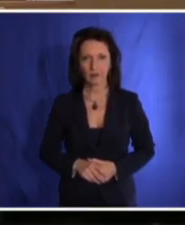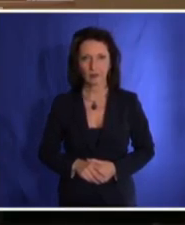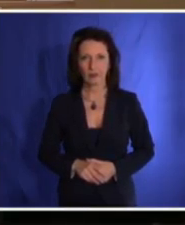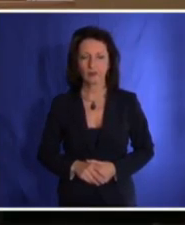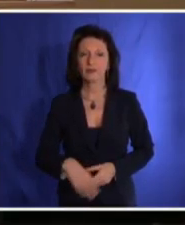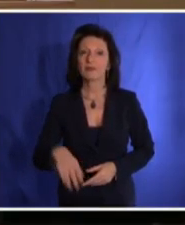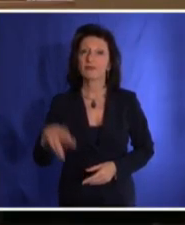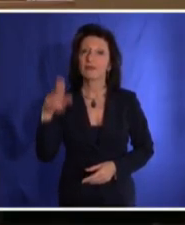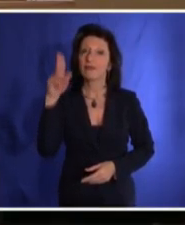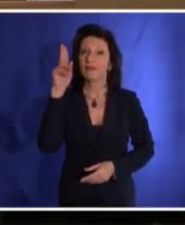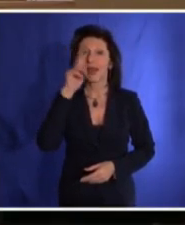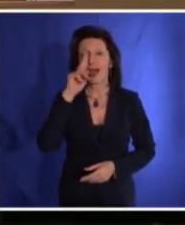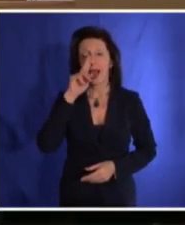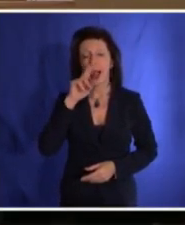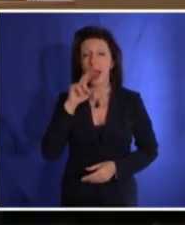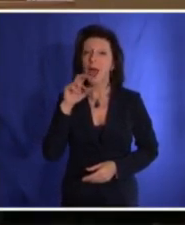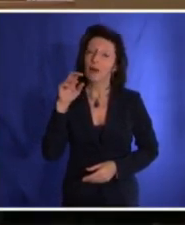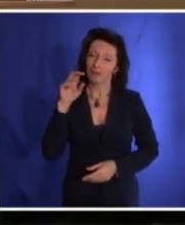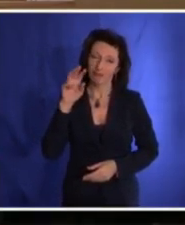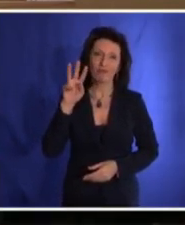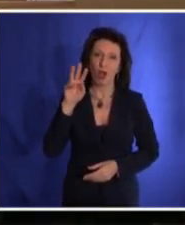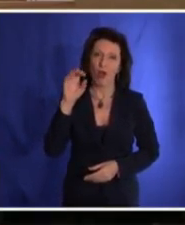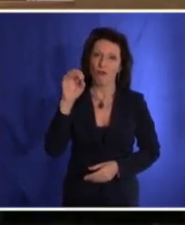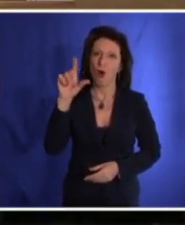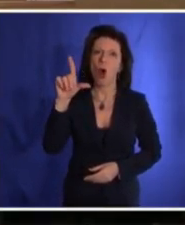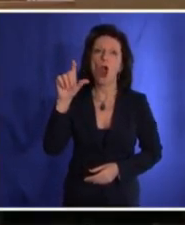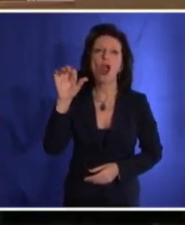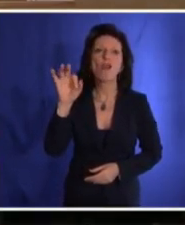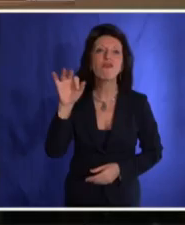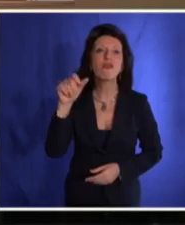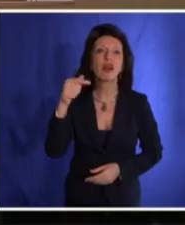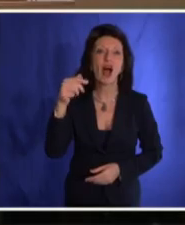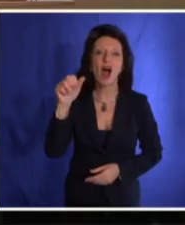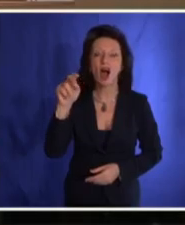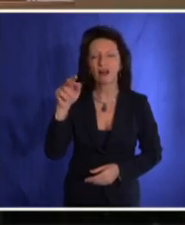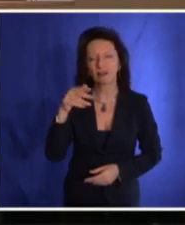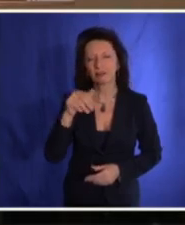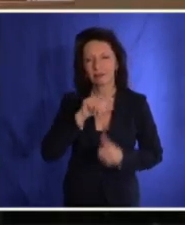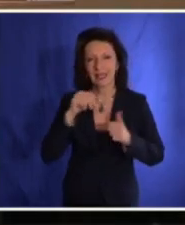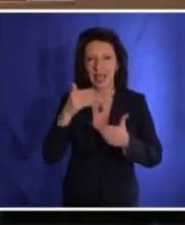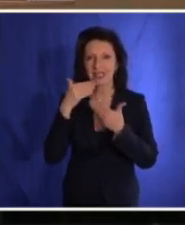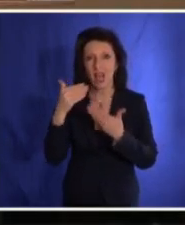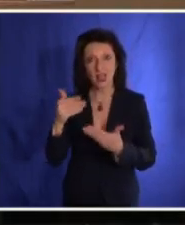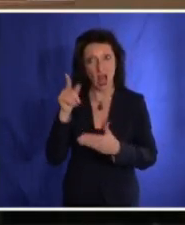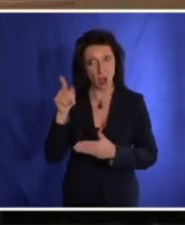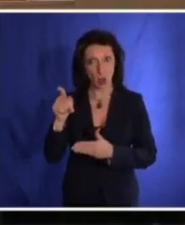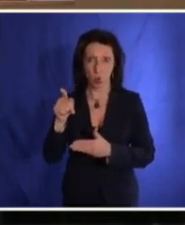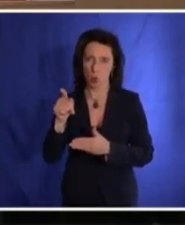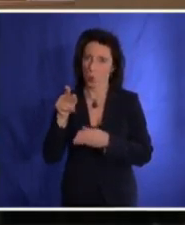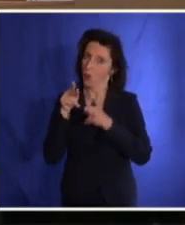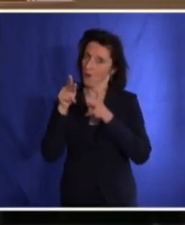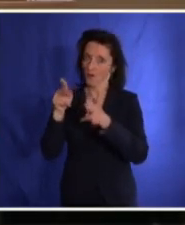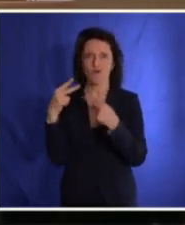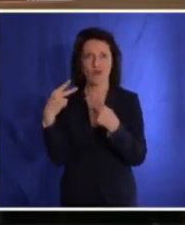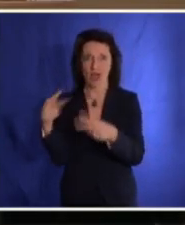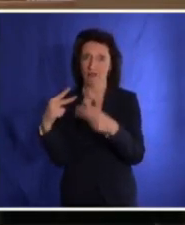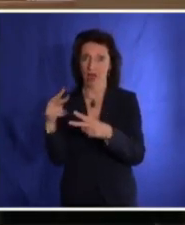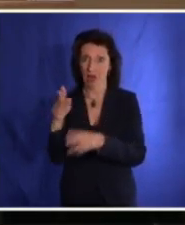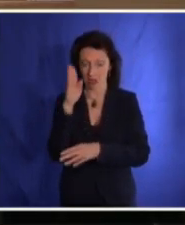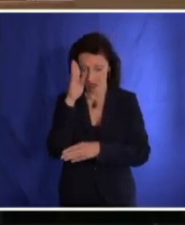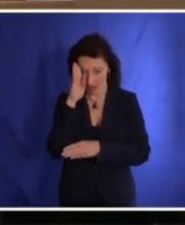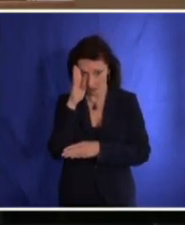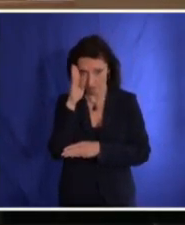Lieber Wolfgang, dafür auch ein herzliches Danke, dass du Kurs hältst. Liebe Freunde, und darum geht es